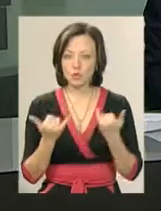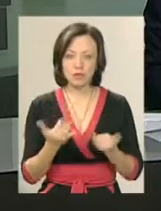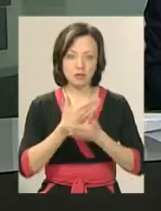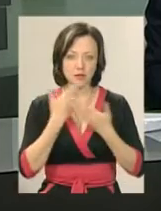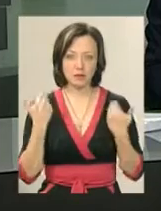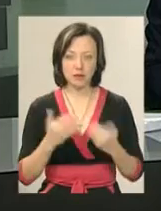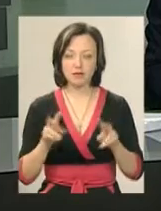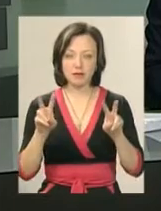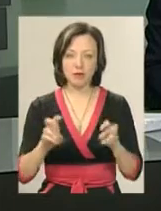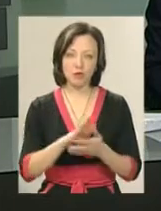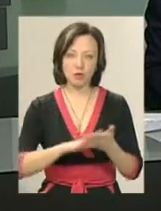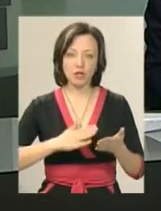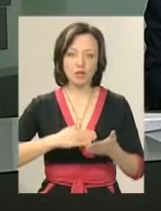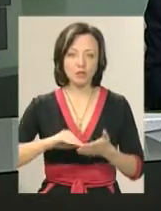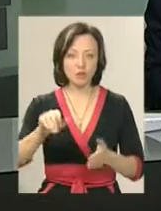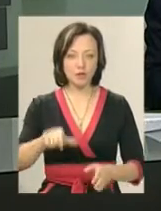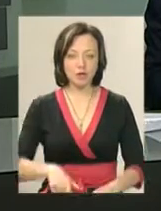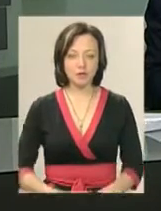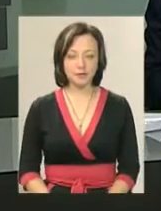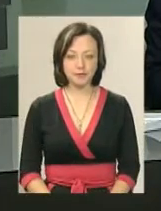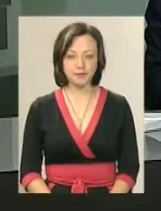немає. Тему продовжує Ірина Аріон.